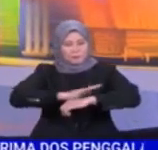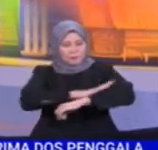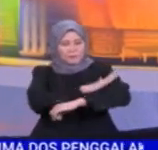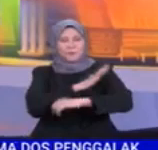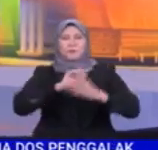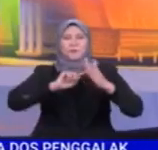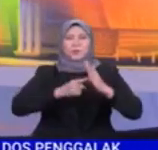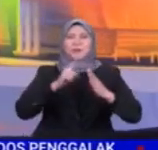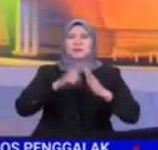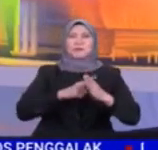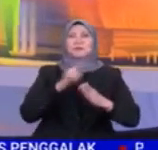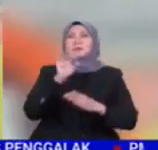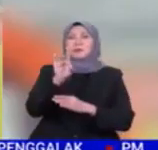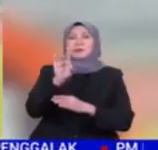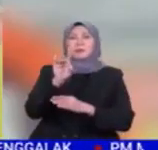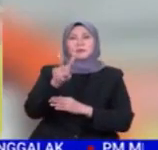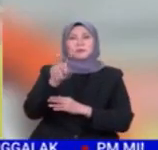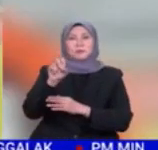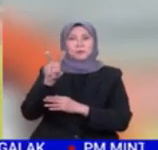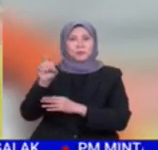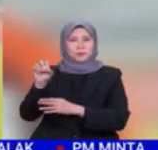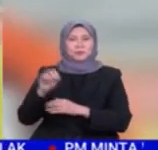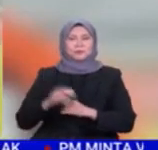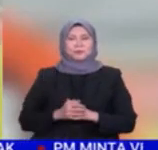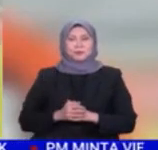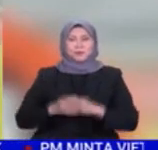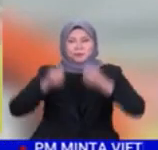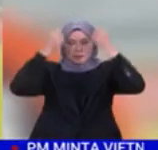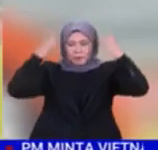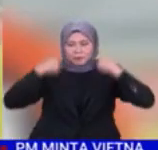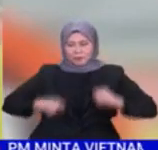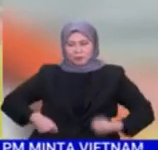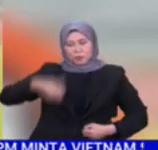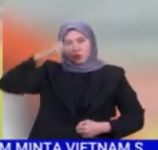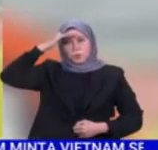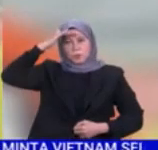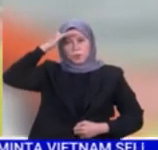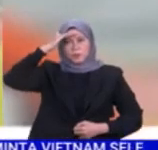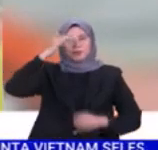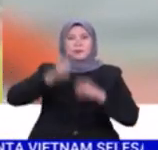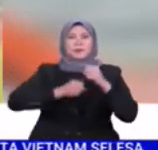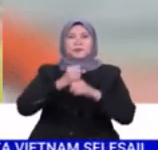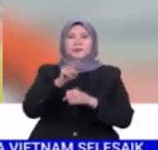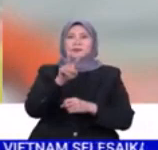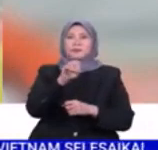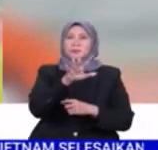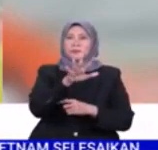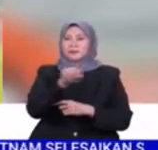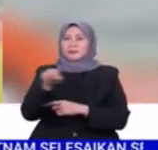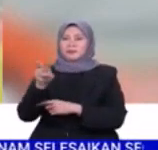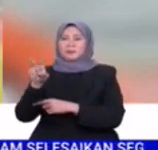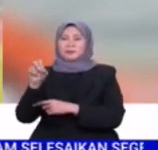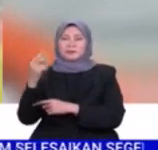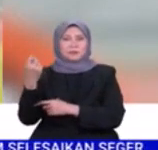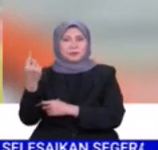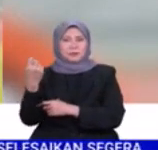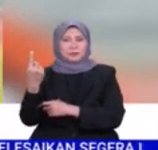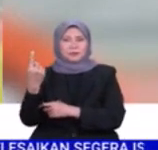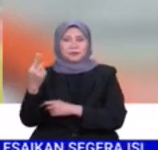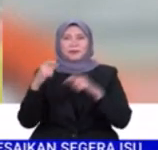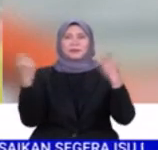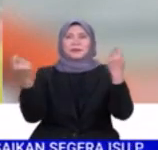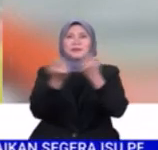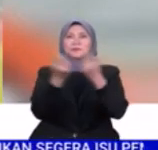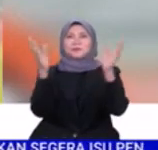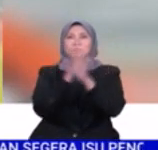2020 oleh rahang pernah menyarung Jersi Joko FC pada tahun 2005 hingga 2011 selain